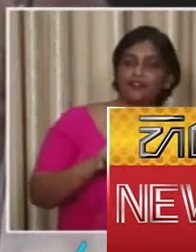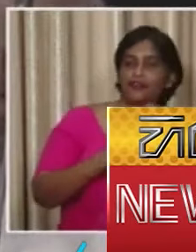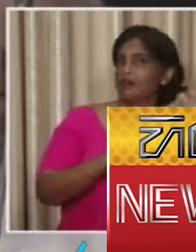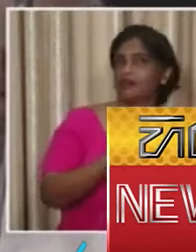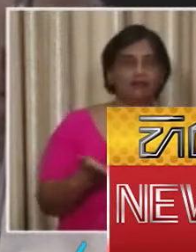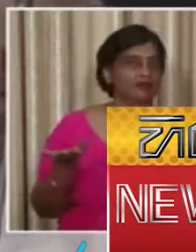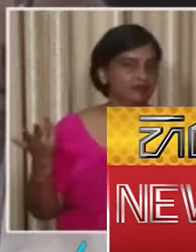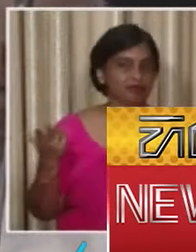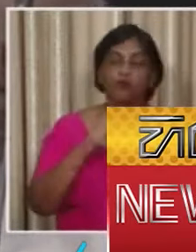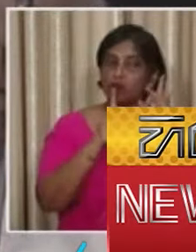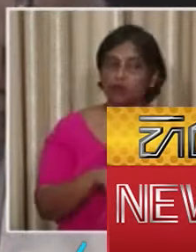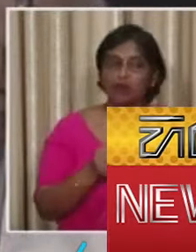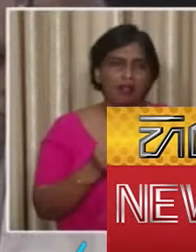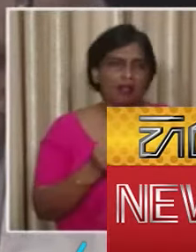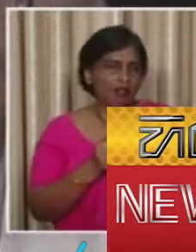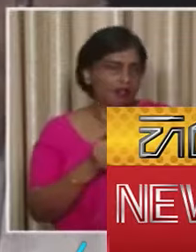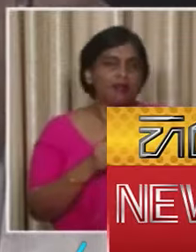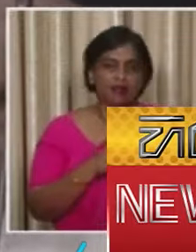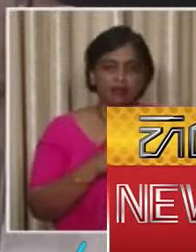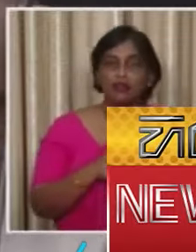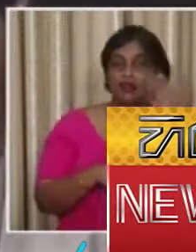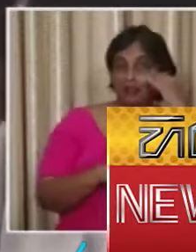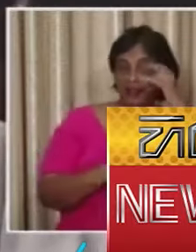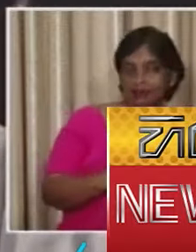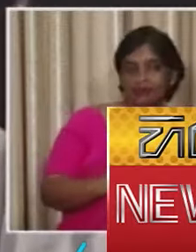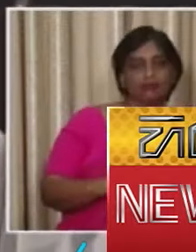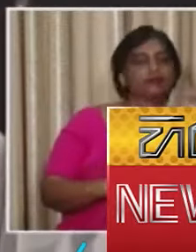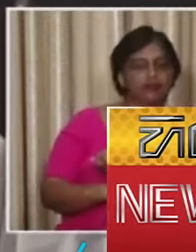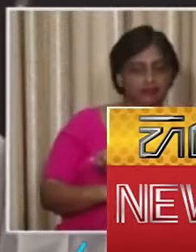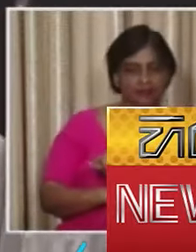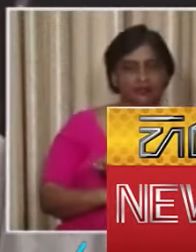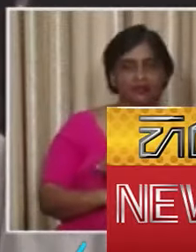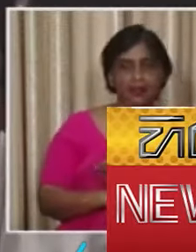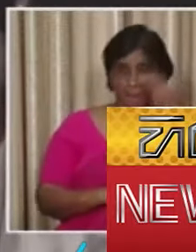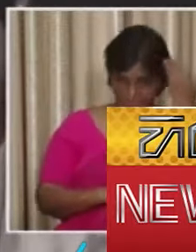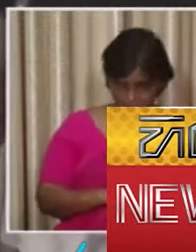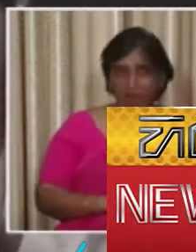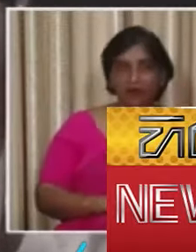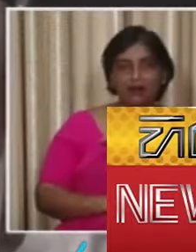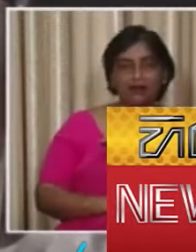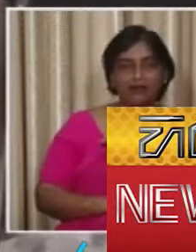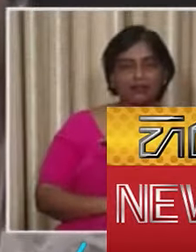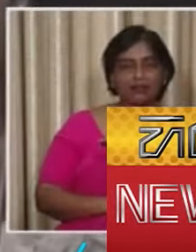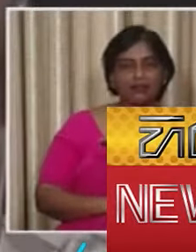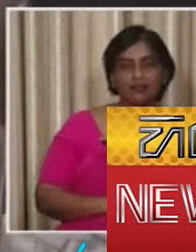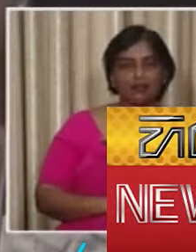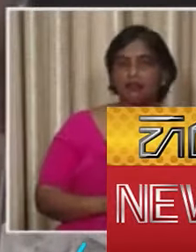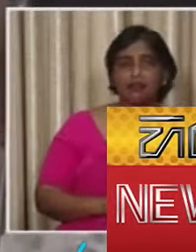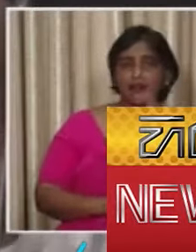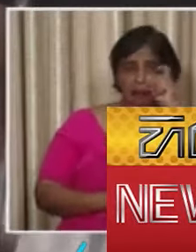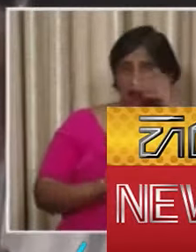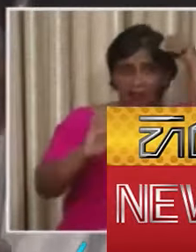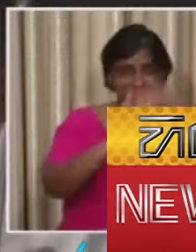නැහැ. ඒ වෙලාවේ ළඟ ඉන්න කෙනෙක් ගෘෂාගෙන් මෙහෙම අහනවා, මැරෙන්න හදනවද? පේනවද එහෙල?